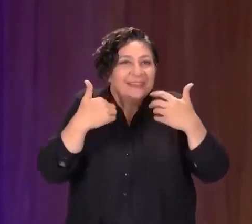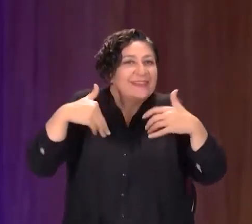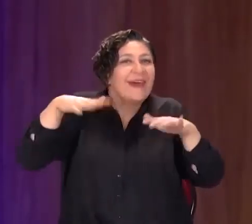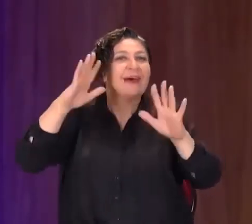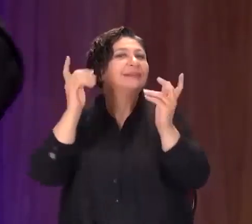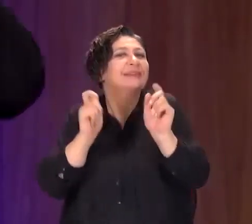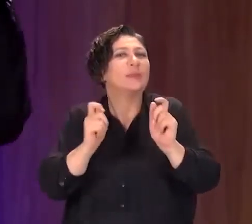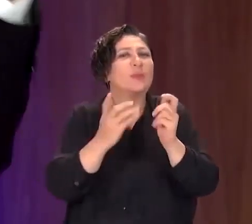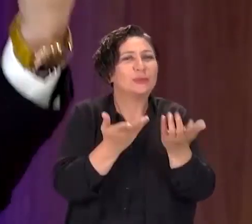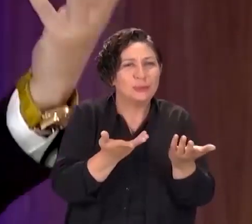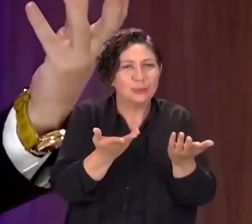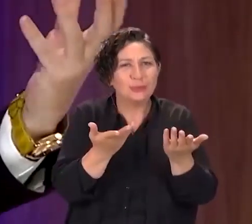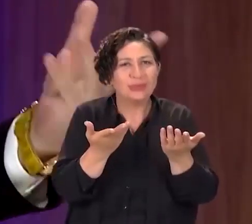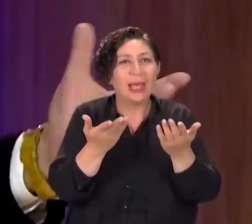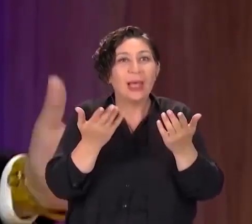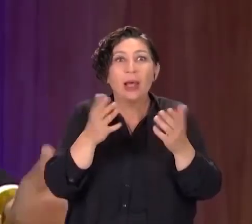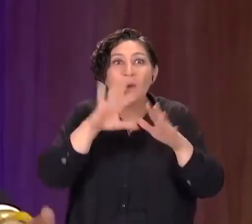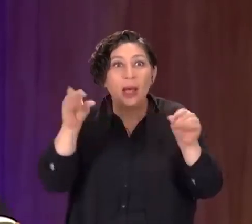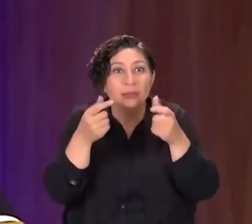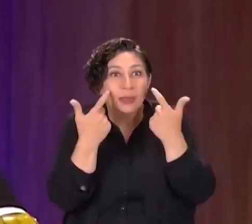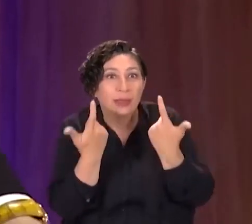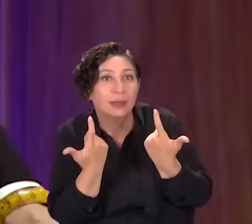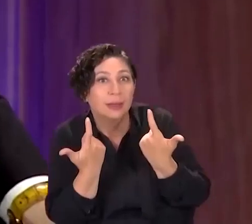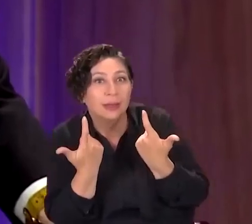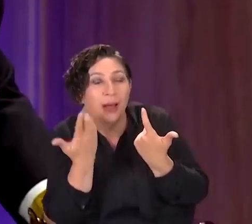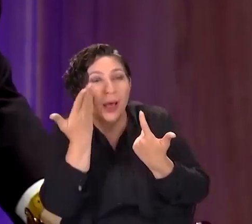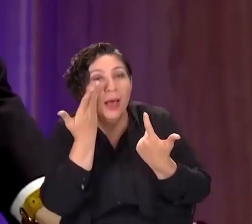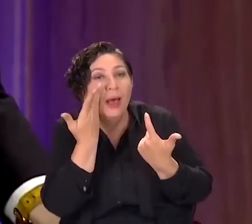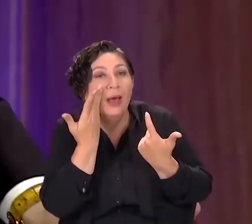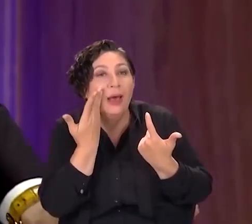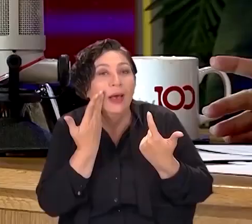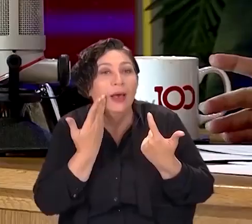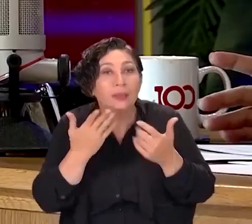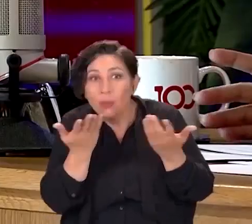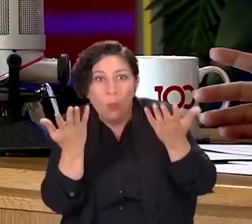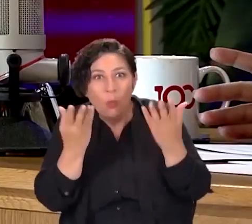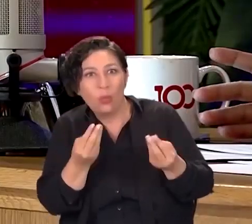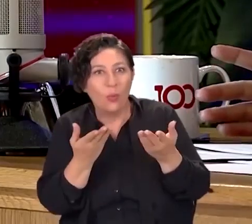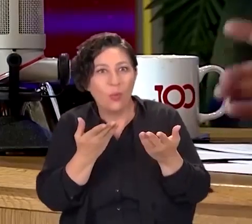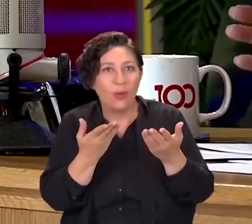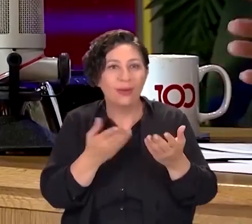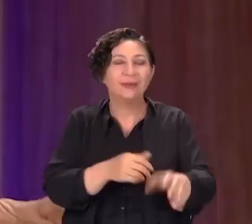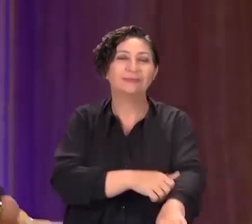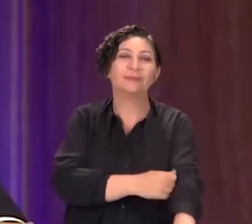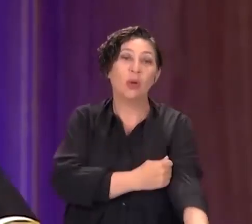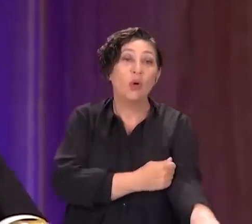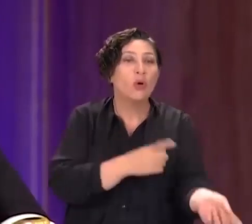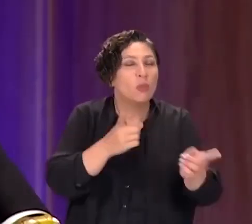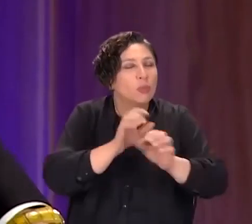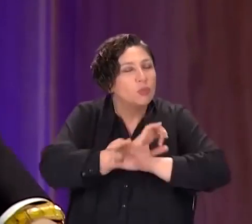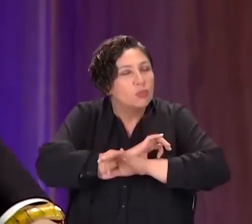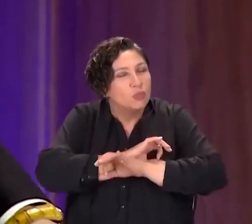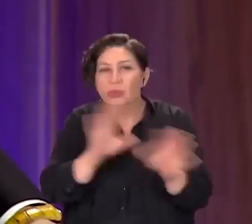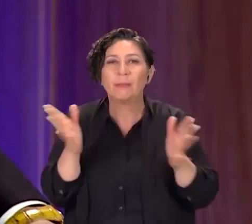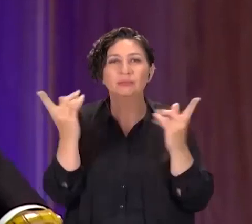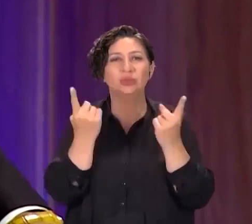bir şeyler yapıyorsun filan ve millet böyle bakıyor. Ne oluyor? Yani bu korkunç